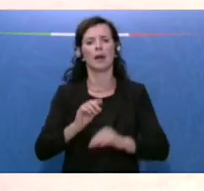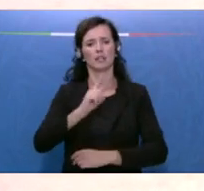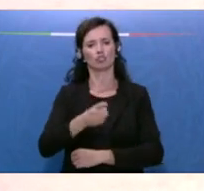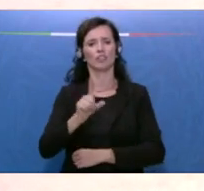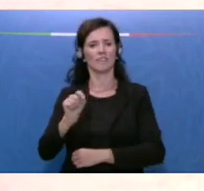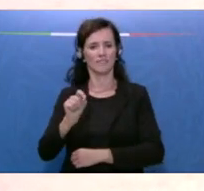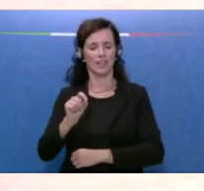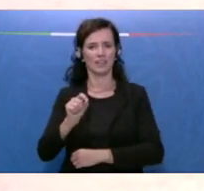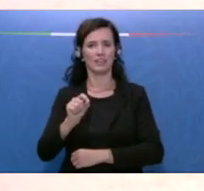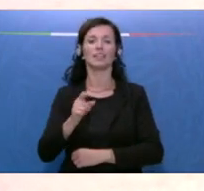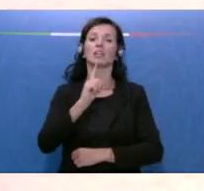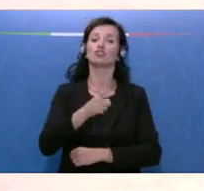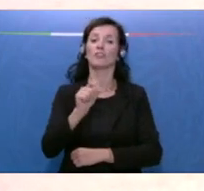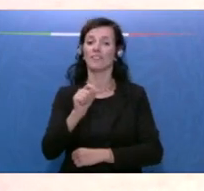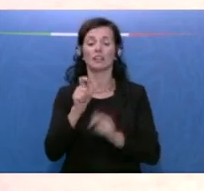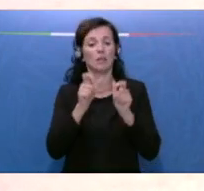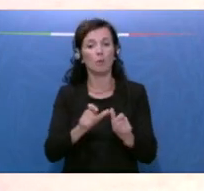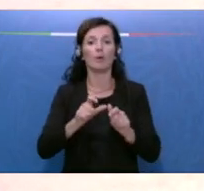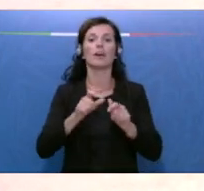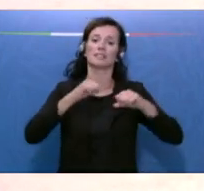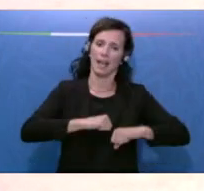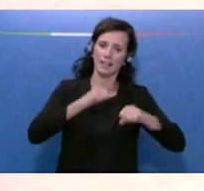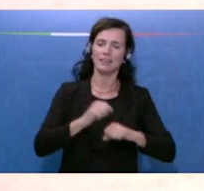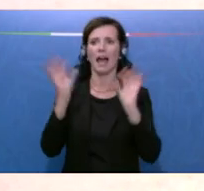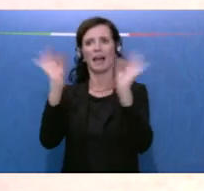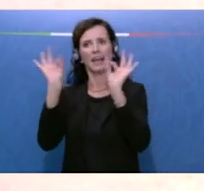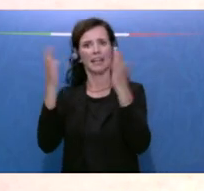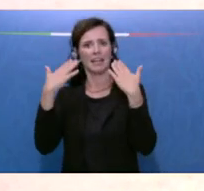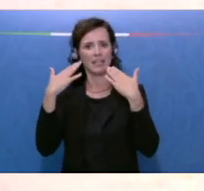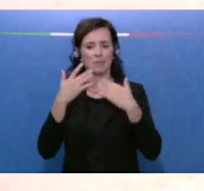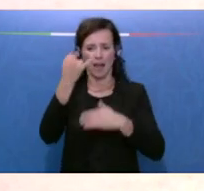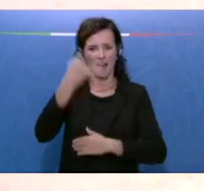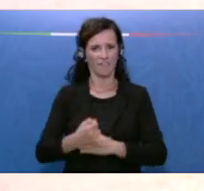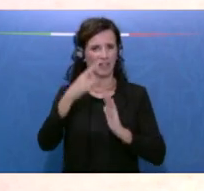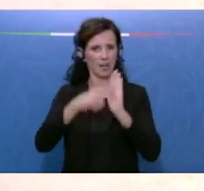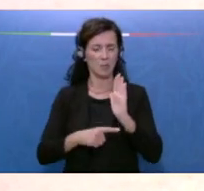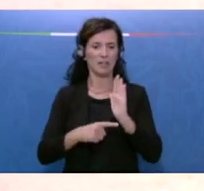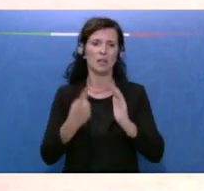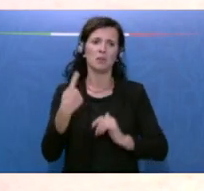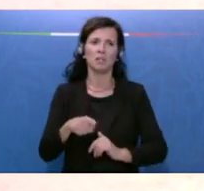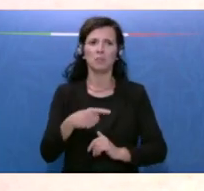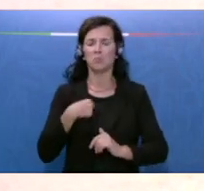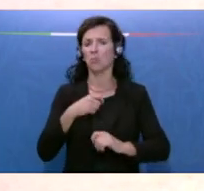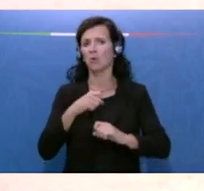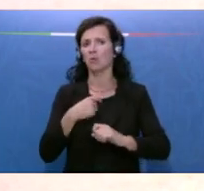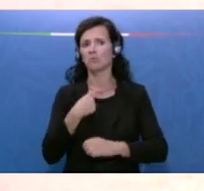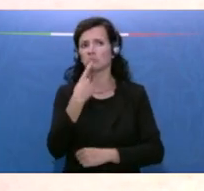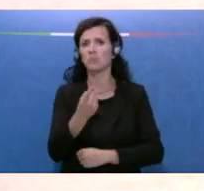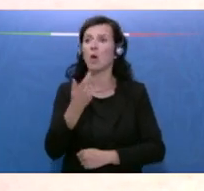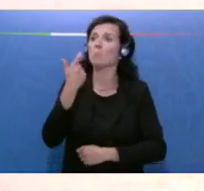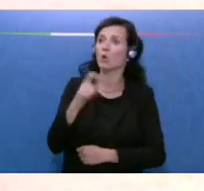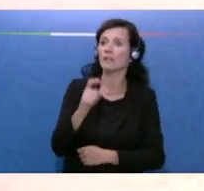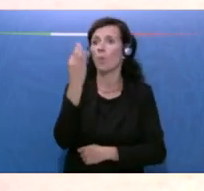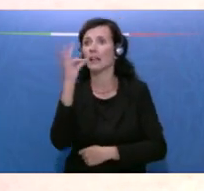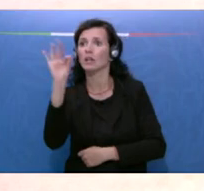del g20 clima di fine di fine mese quindi no su quello non ci non credo di poter dire ci sono stati motivi